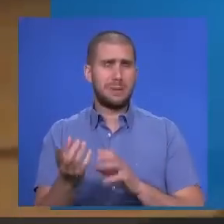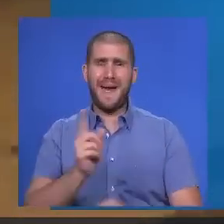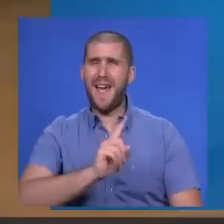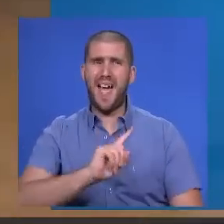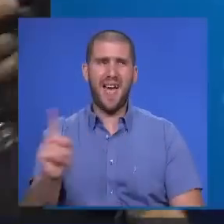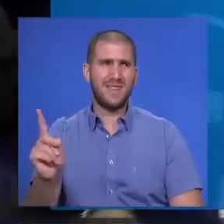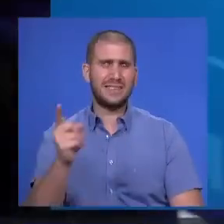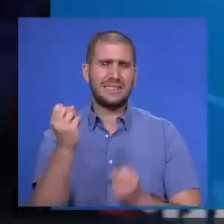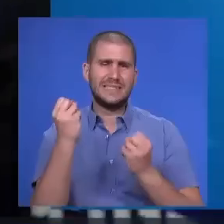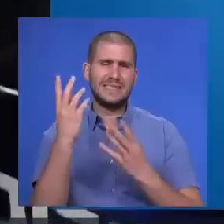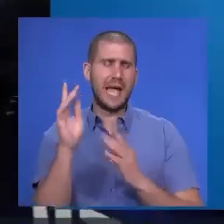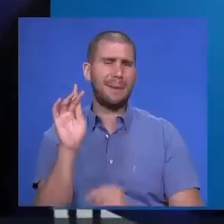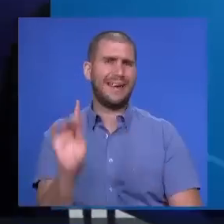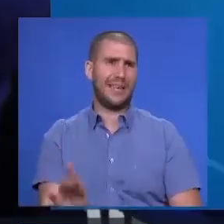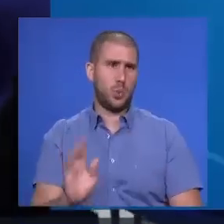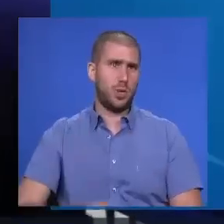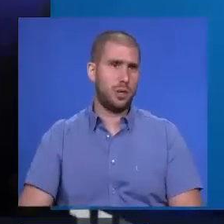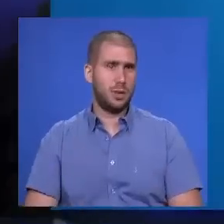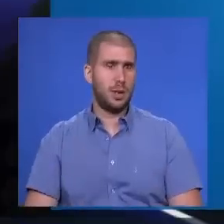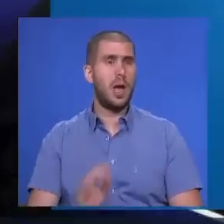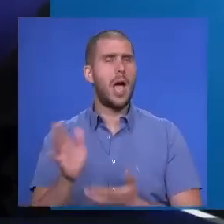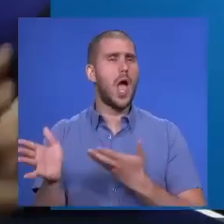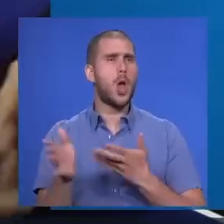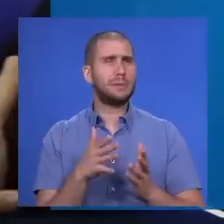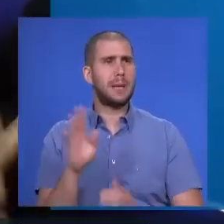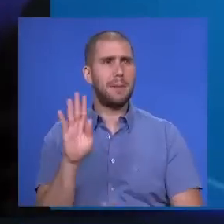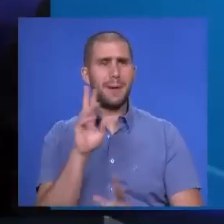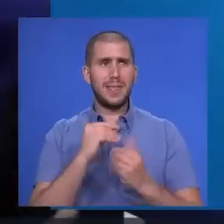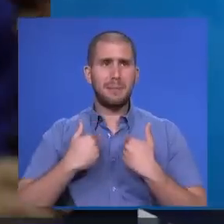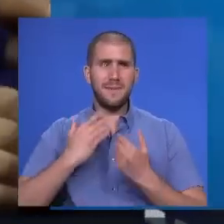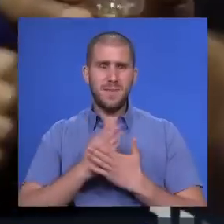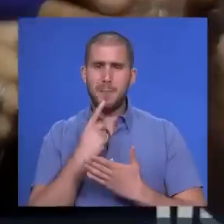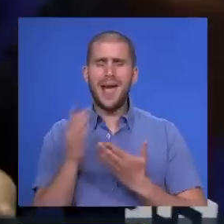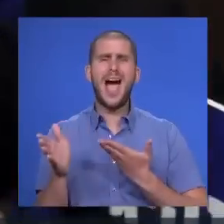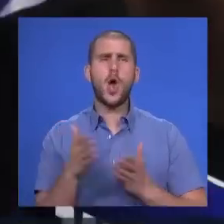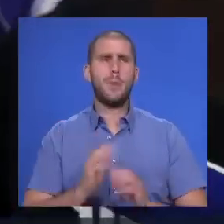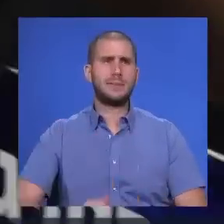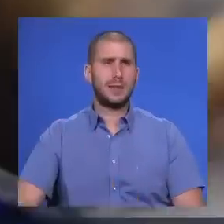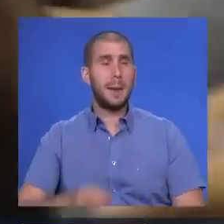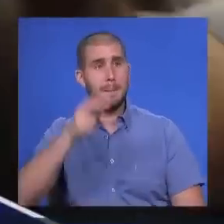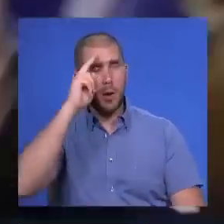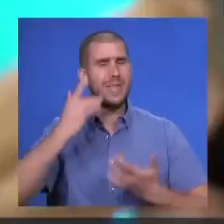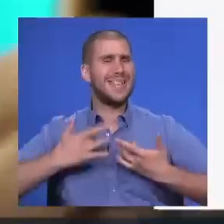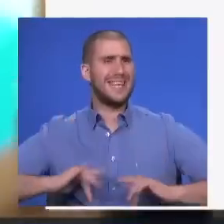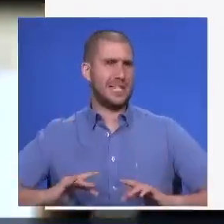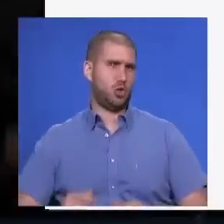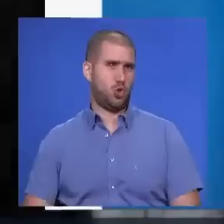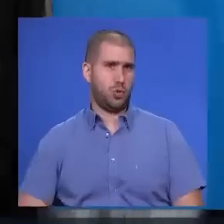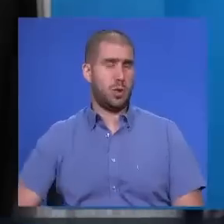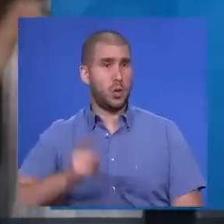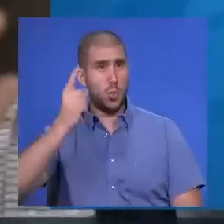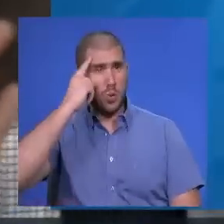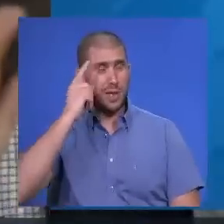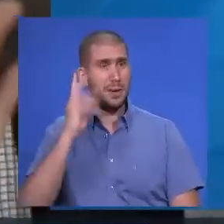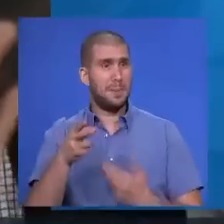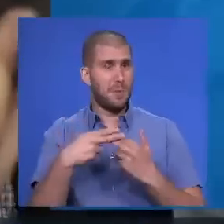אף אחד, זה סתם גינוי, הכל בסדר, ביבי דיבר איתנו והכל בסדר. בליכוד הכחישו את הדברים. אתה יודע